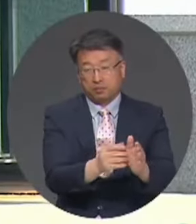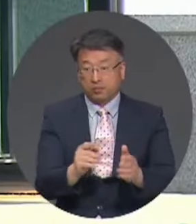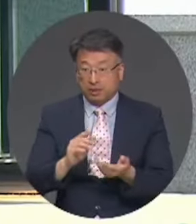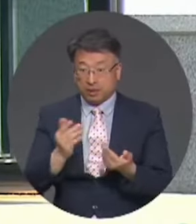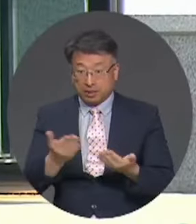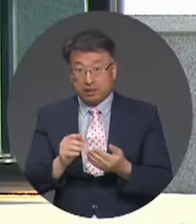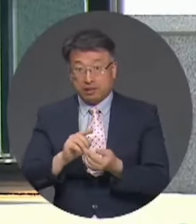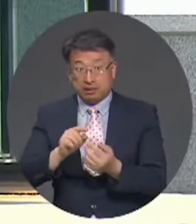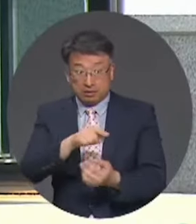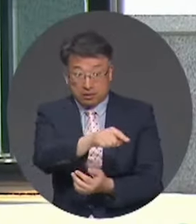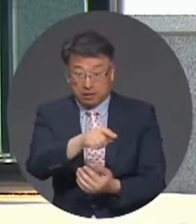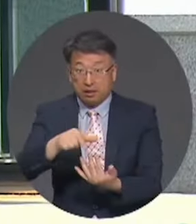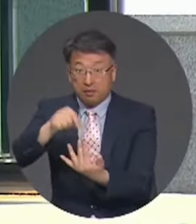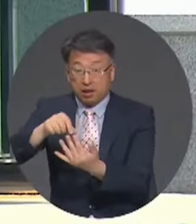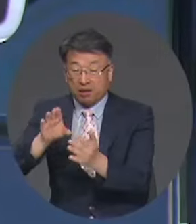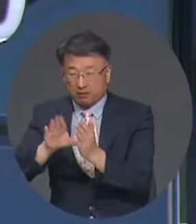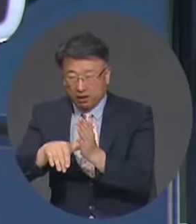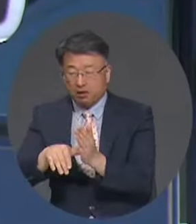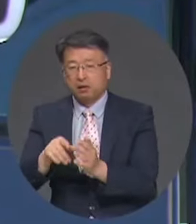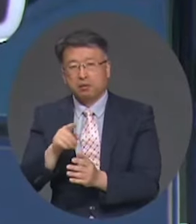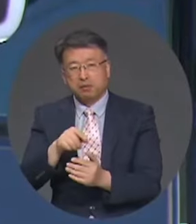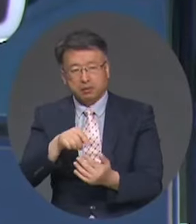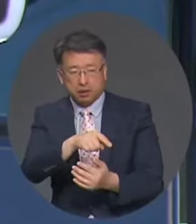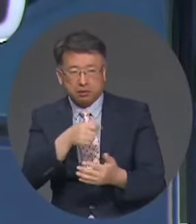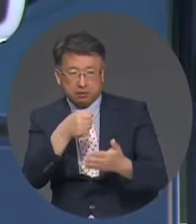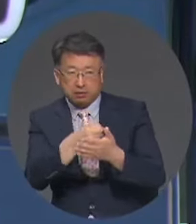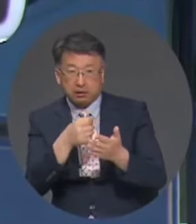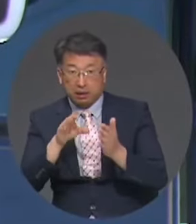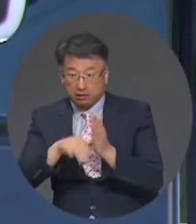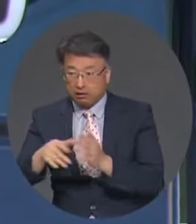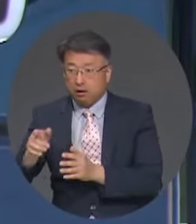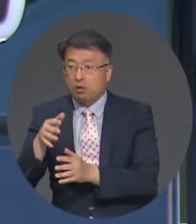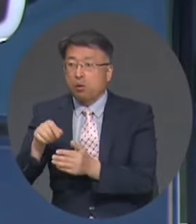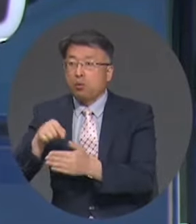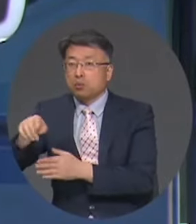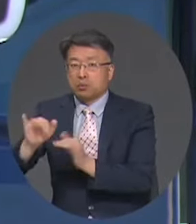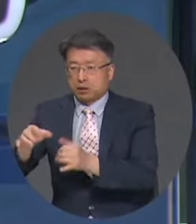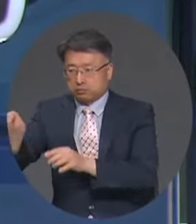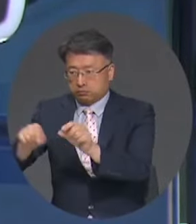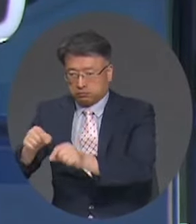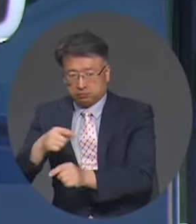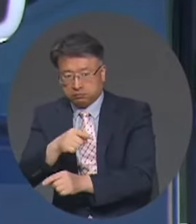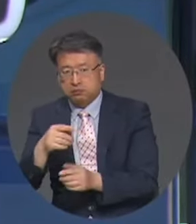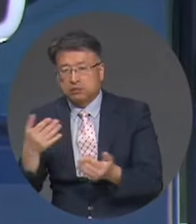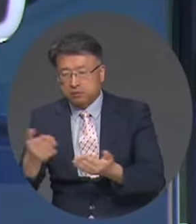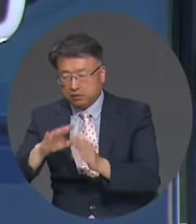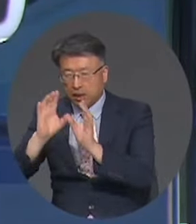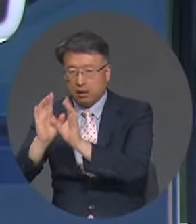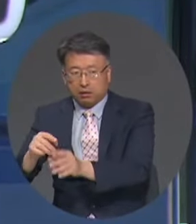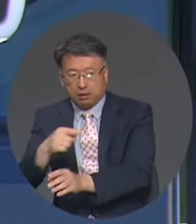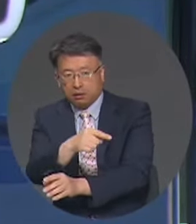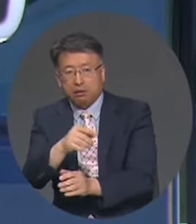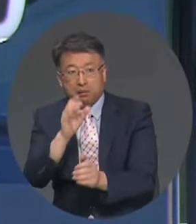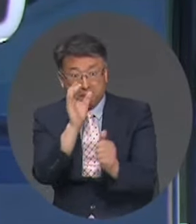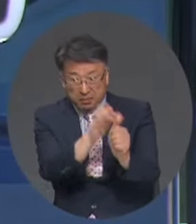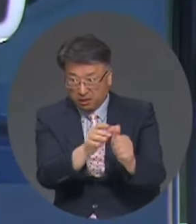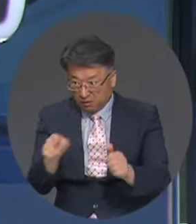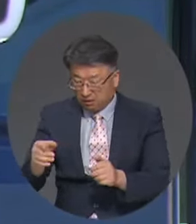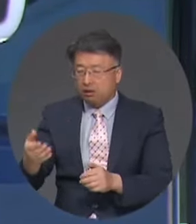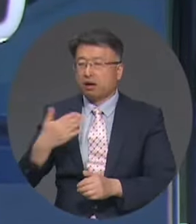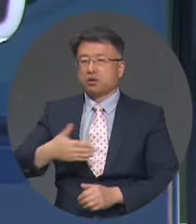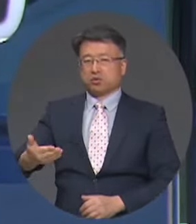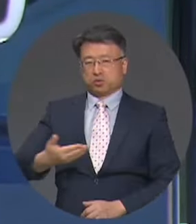대행업체 선정도 외부 전문가들에게 맡겼습니다 홍한 입장에서 업체에다가 탁을